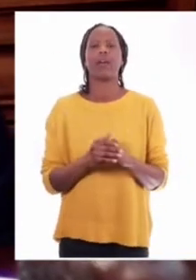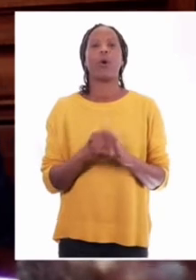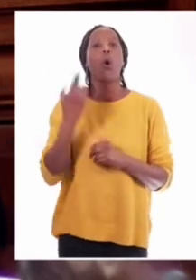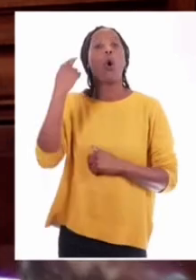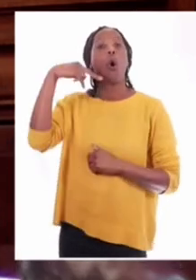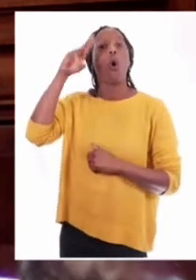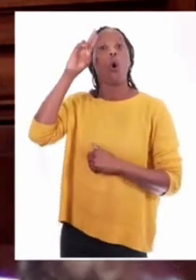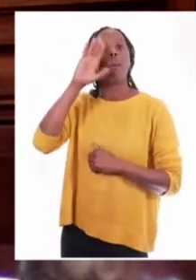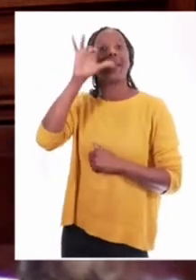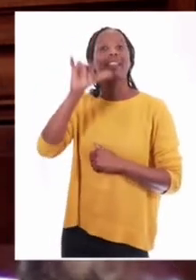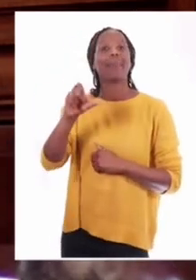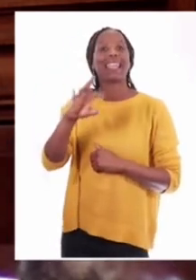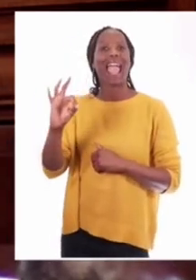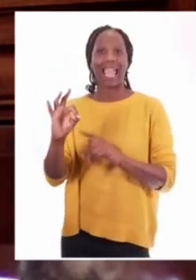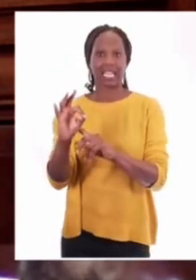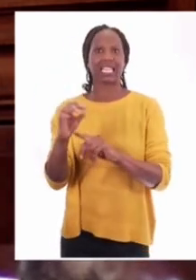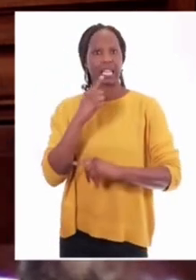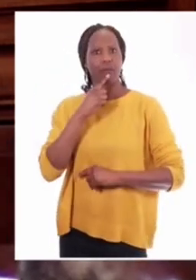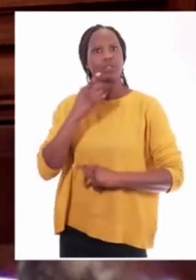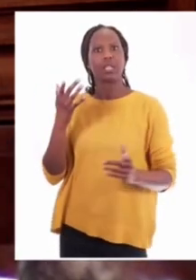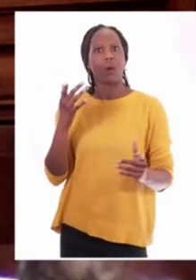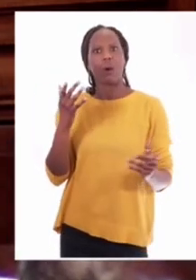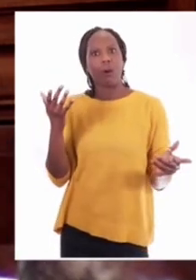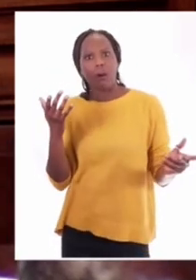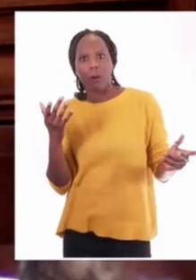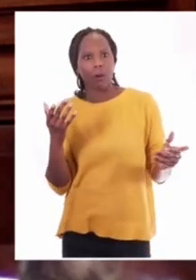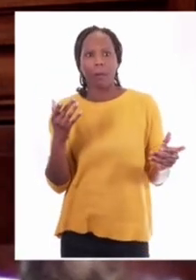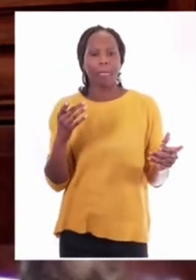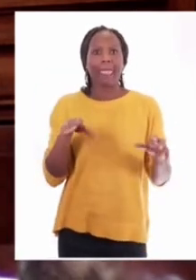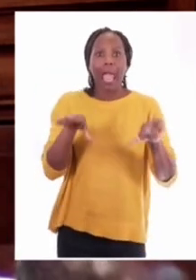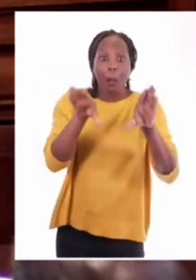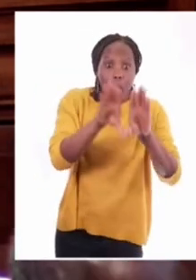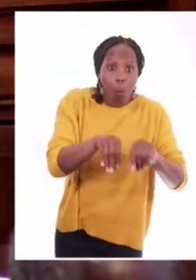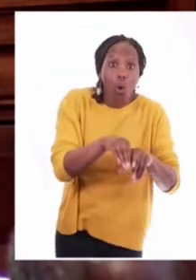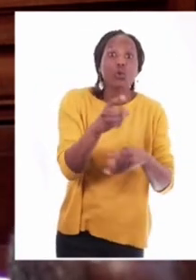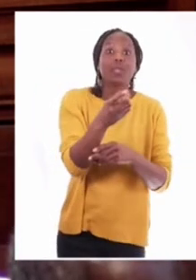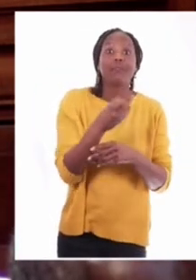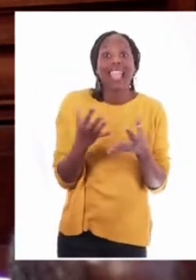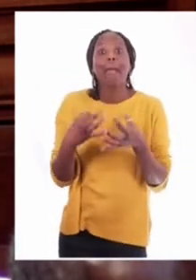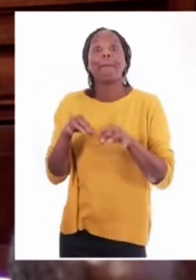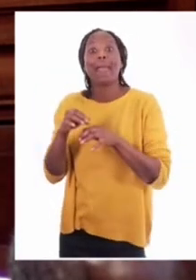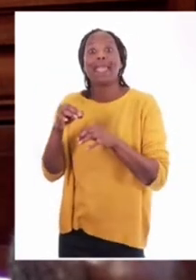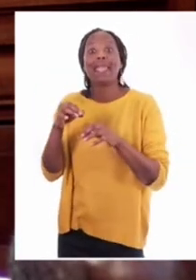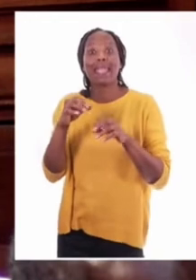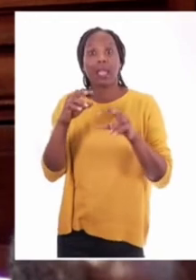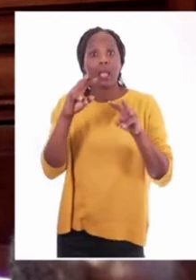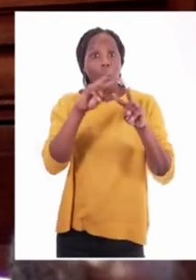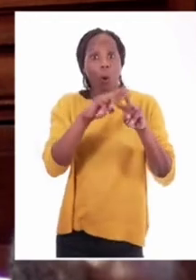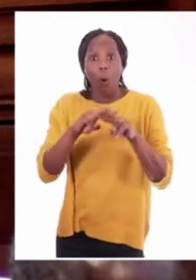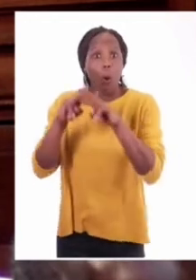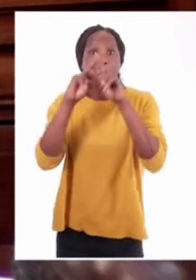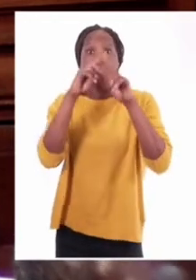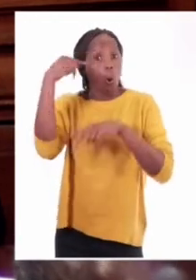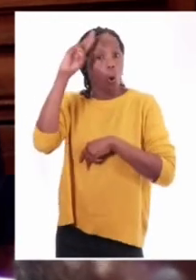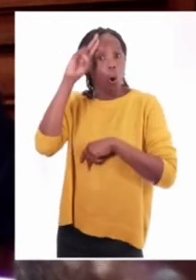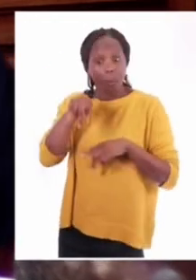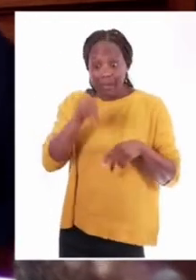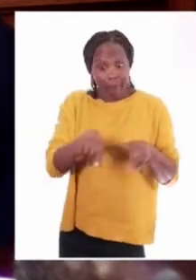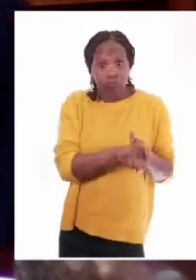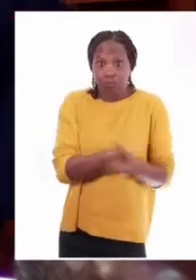c'est-à-dire pouvoir privilégier effectivement les produits européens parce que nous devons aussi